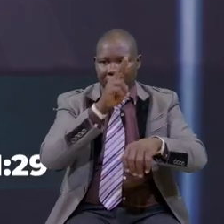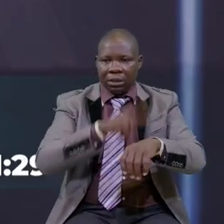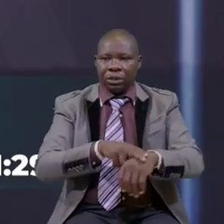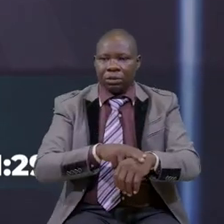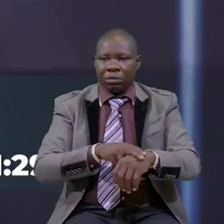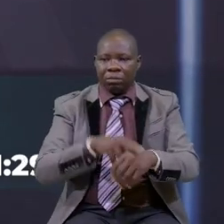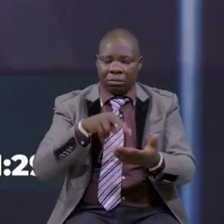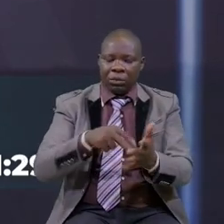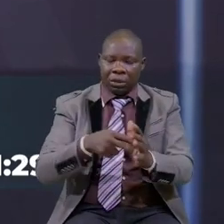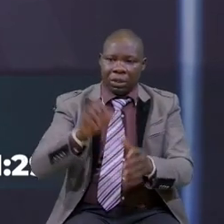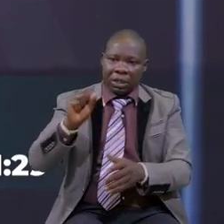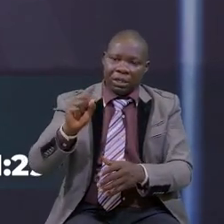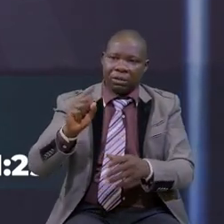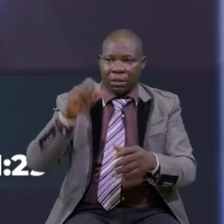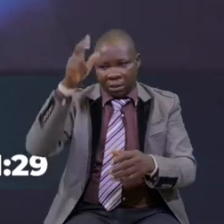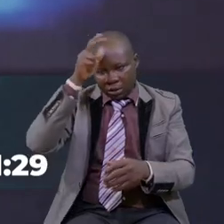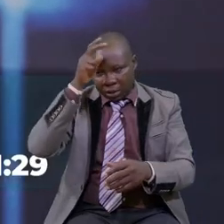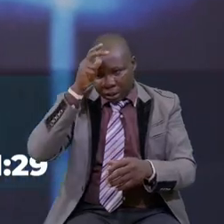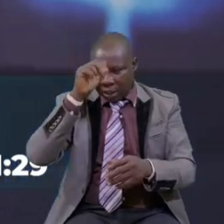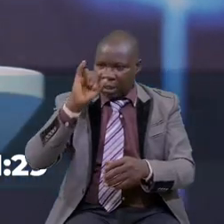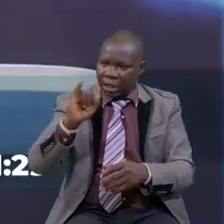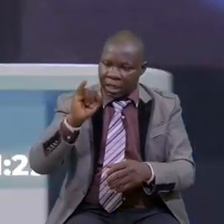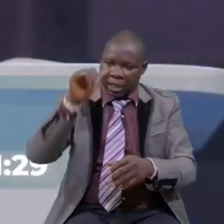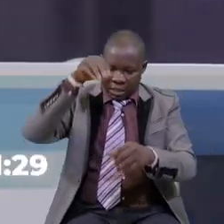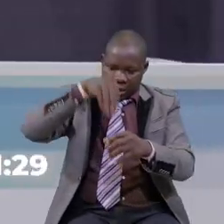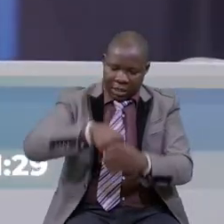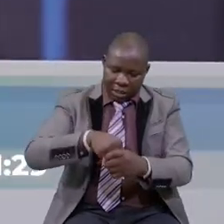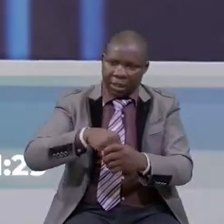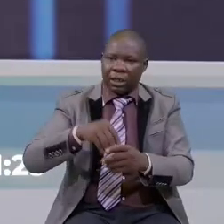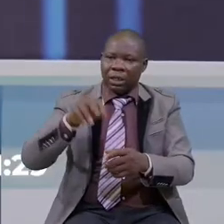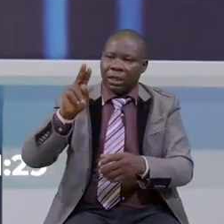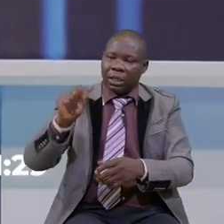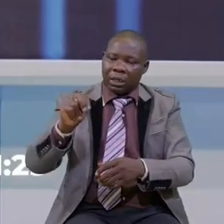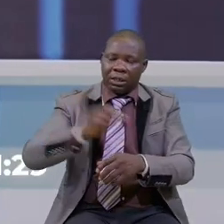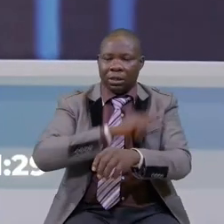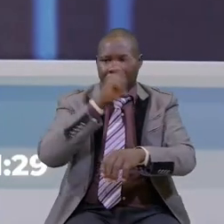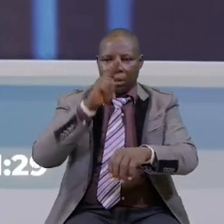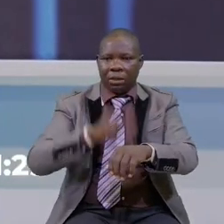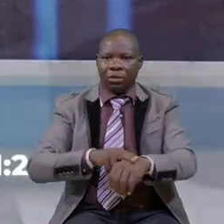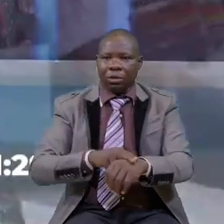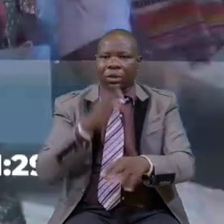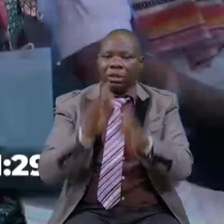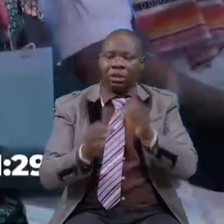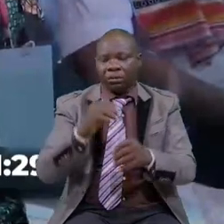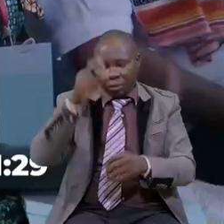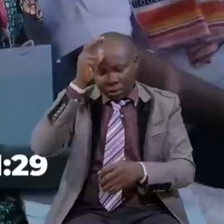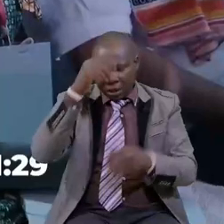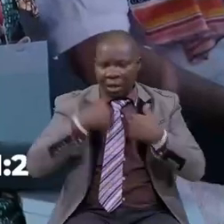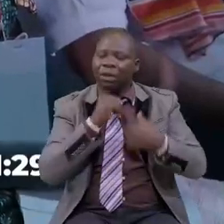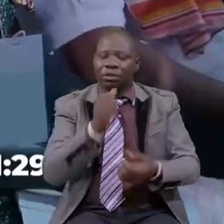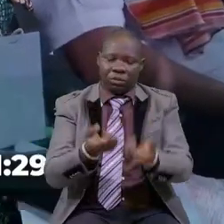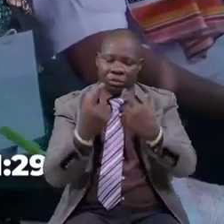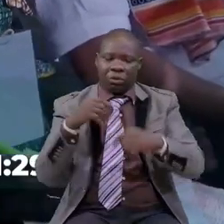en nature. Si Satan n'était pas venu dans ce monde pour impartir sa